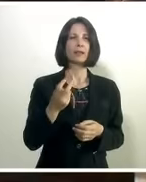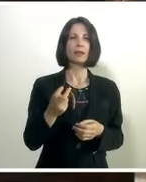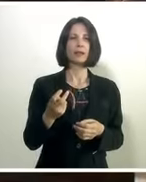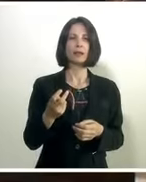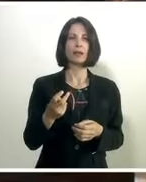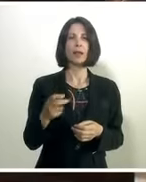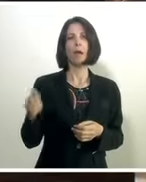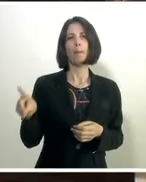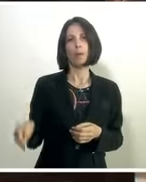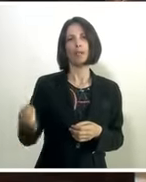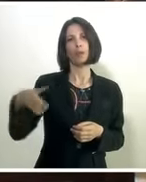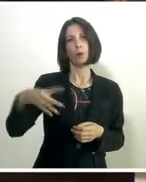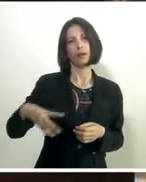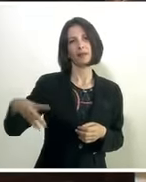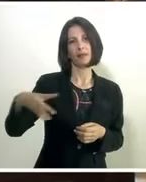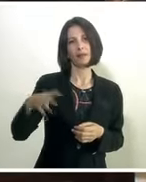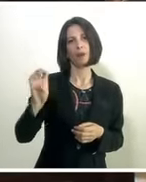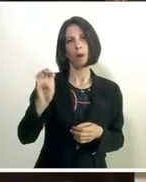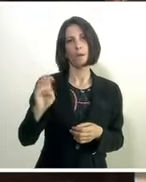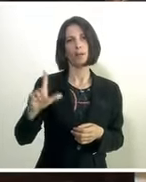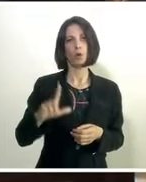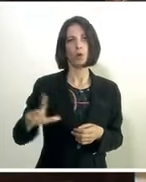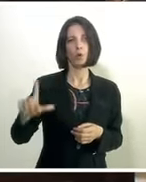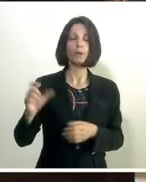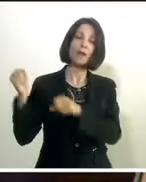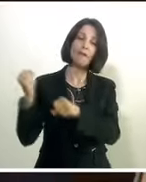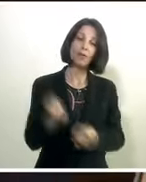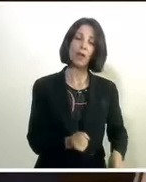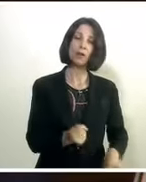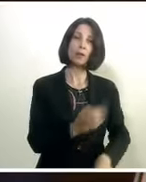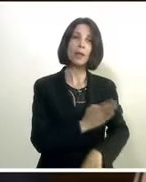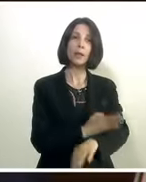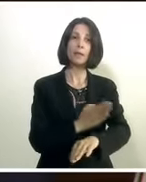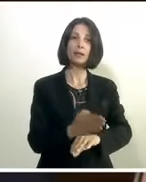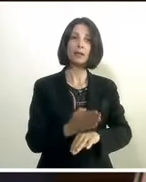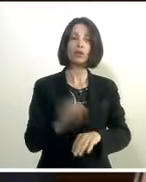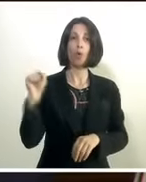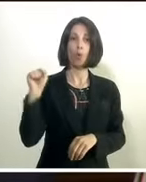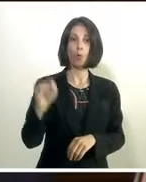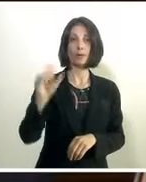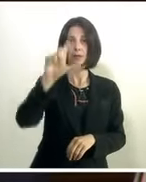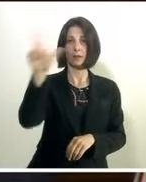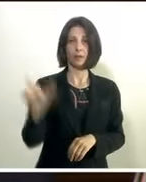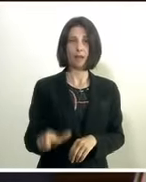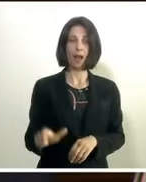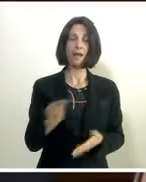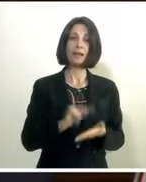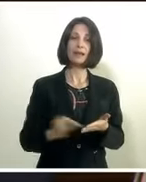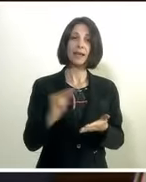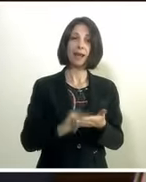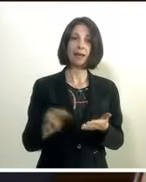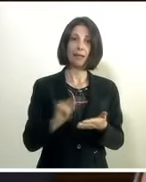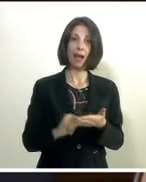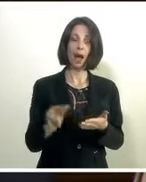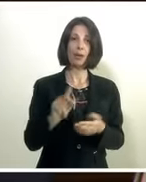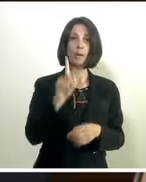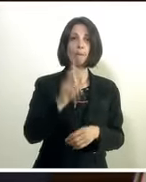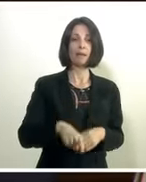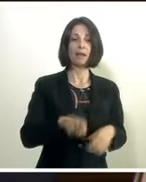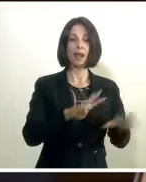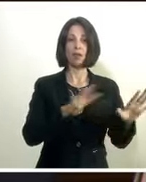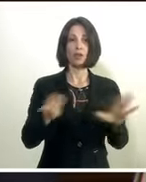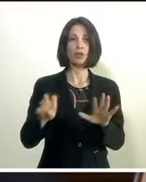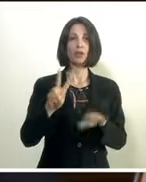Pietro mastino ed Emilio Lussu ed il fondatore del Partito Comunista d'Italia del quale fu segretario generale dal 1924 al